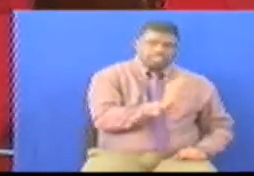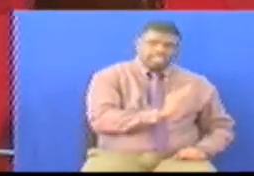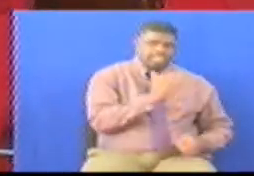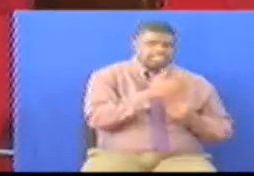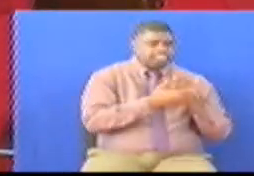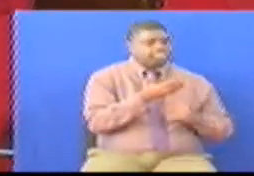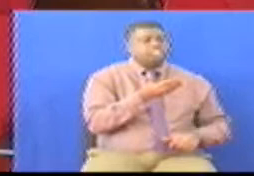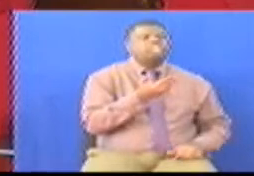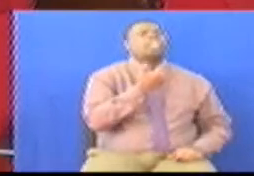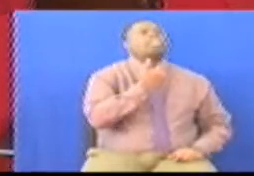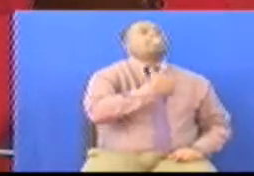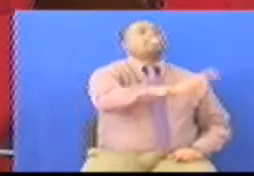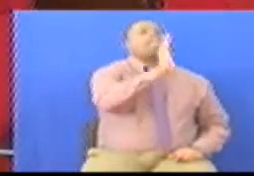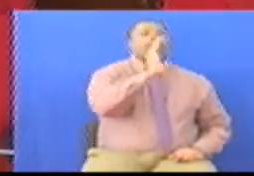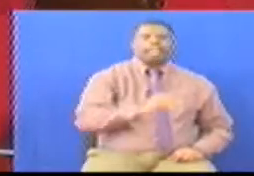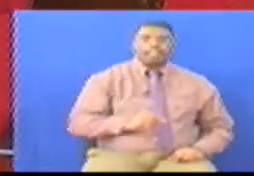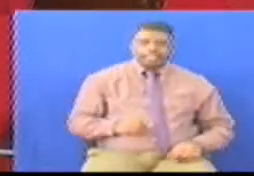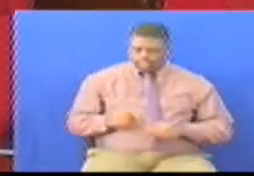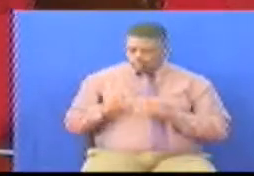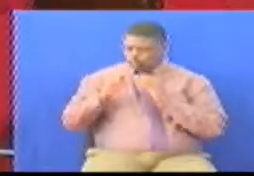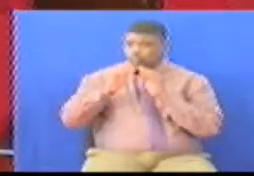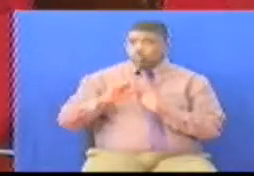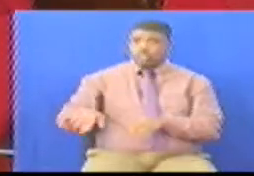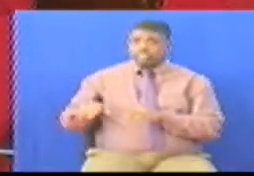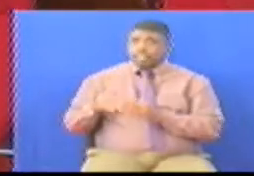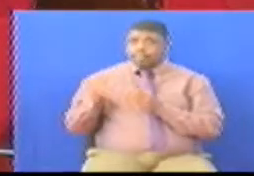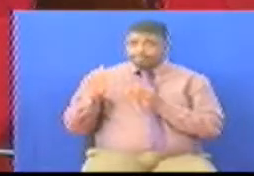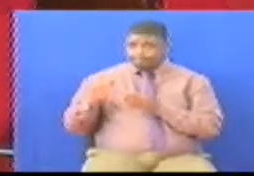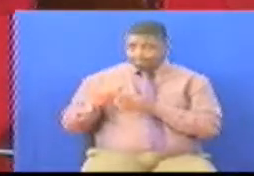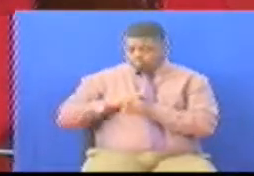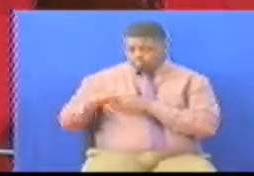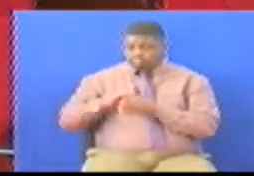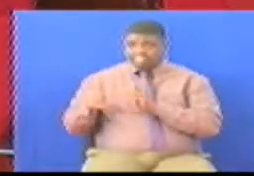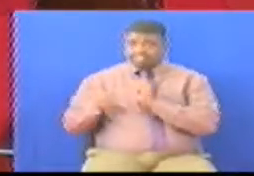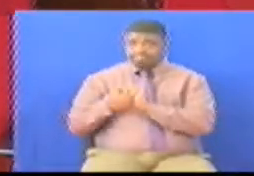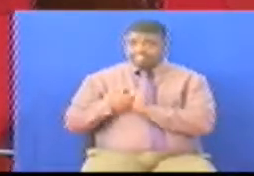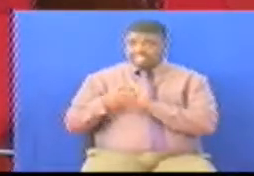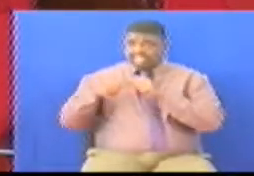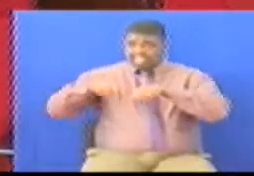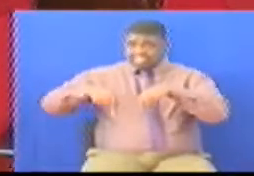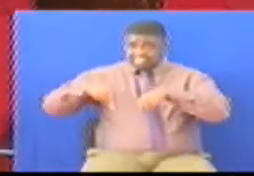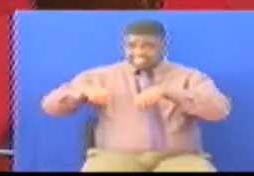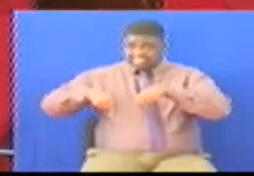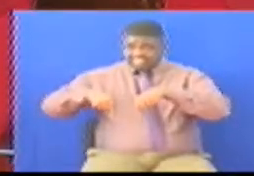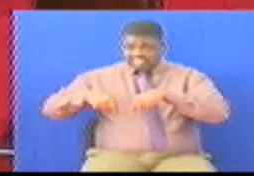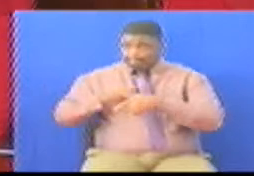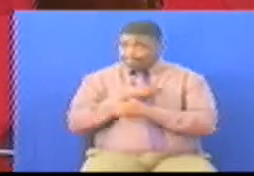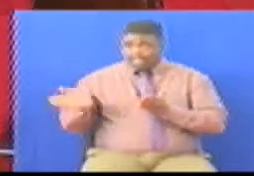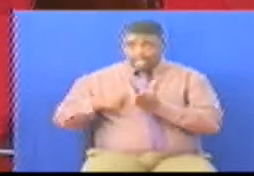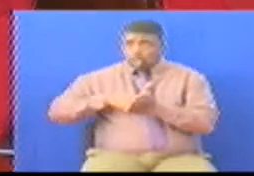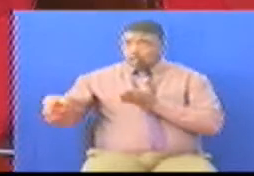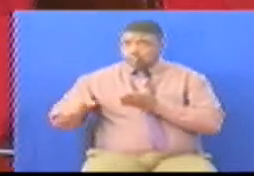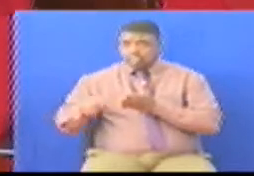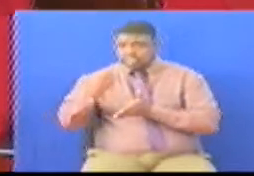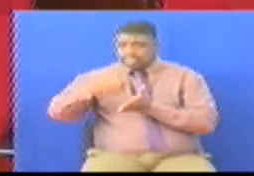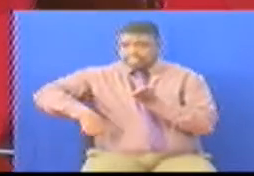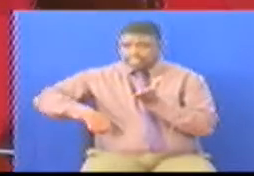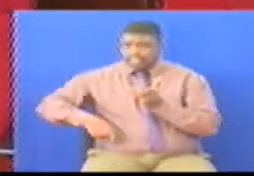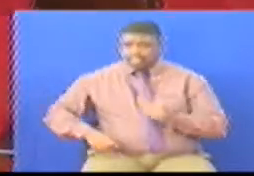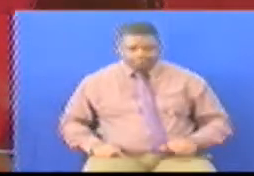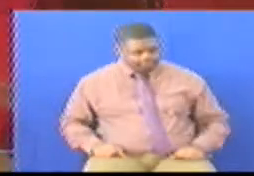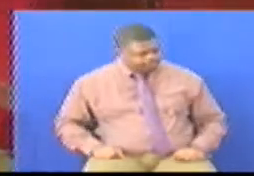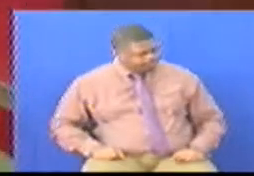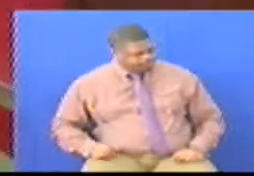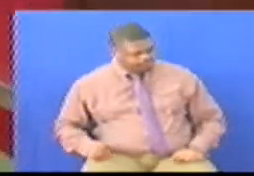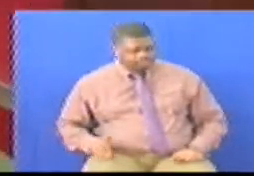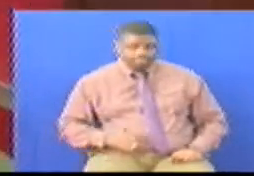nchi za nje transit goods, ili kuepuka matumizi ya bidhaa hizo katika soko la ndani bila kulipiwa kodi. Asilimia